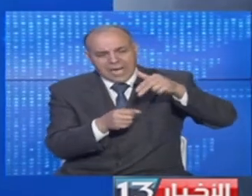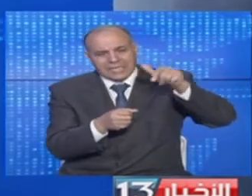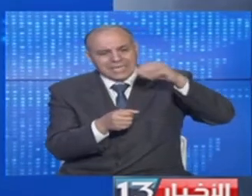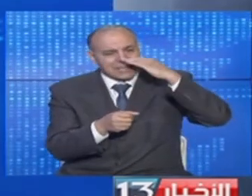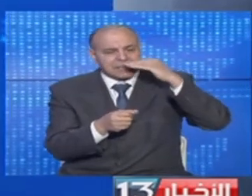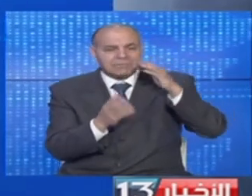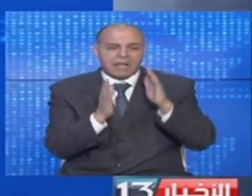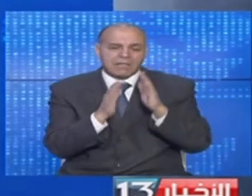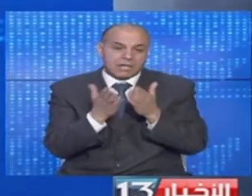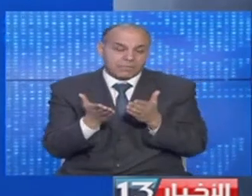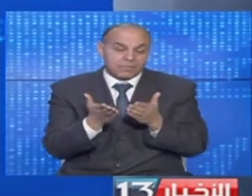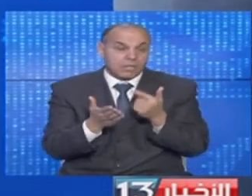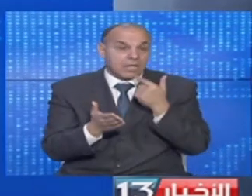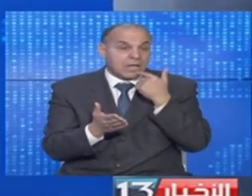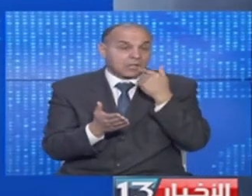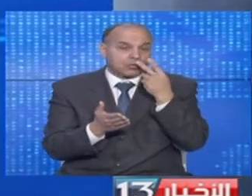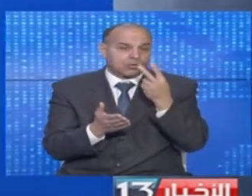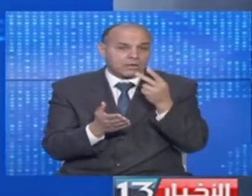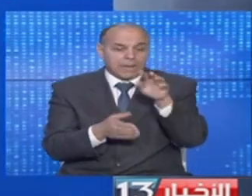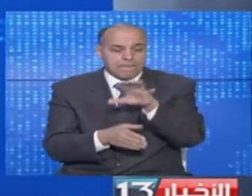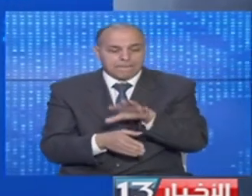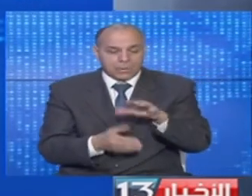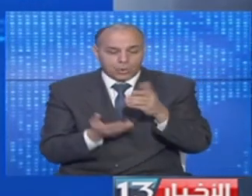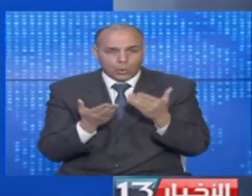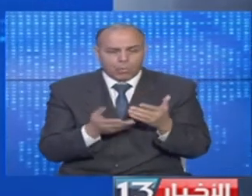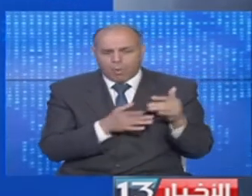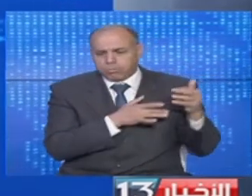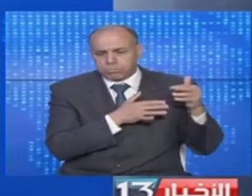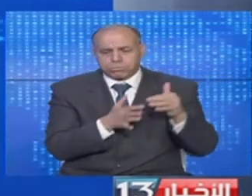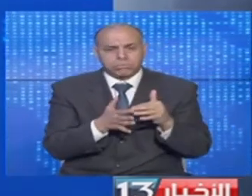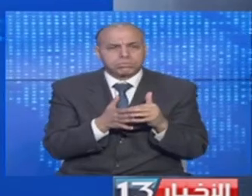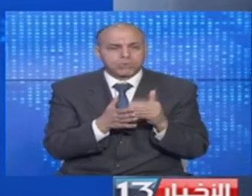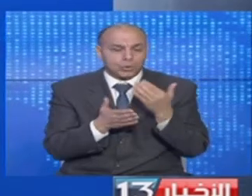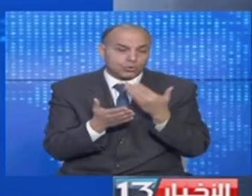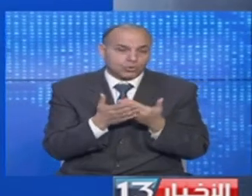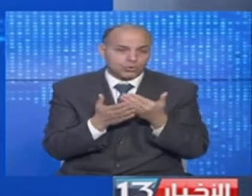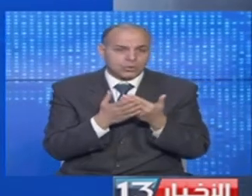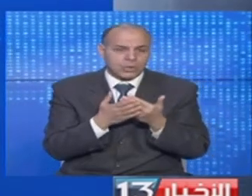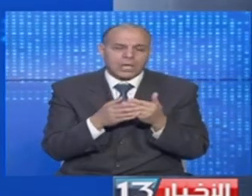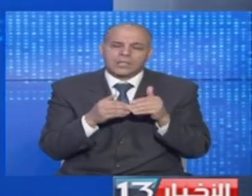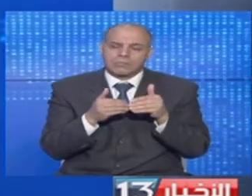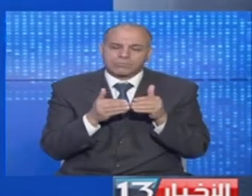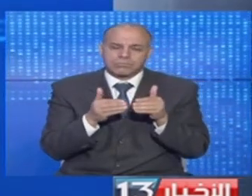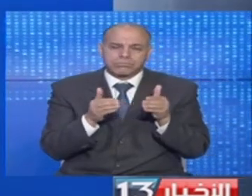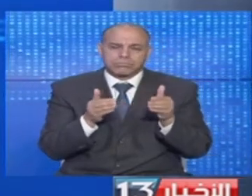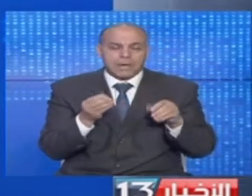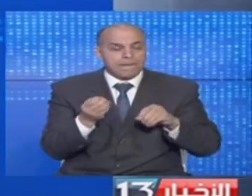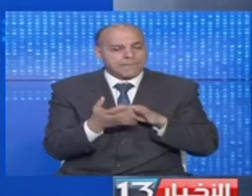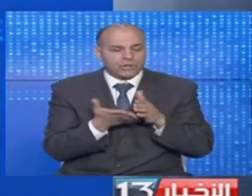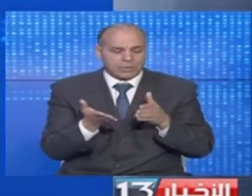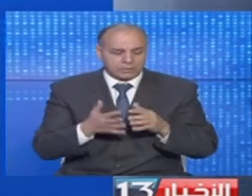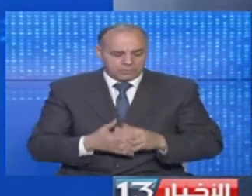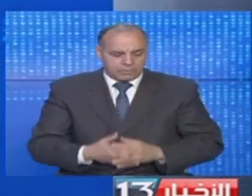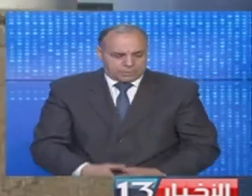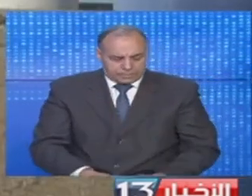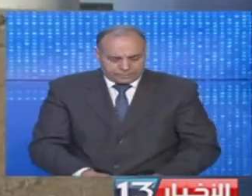الغاز المنزلي. وقد شهدت المنطقة اليوم حركية تؤشر على انفراج تدريجي للأزمة.